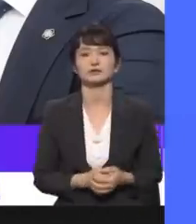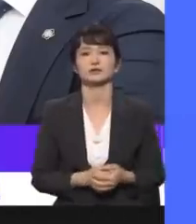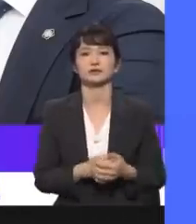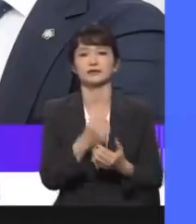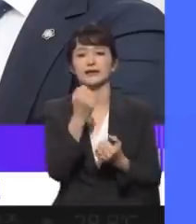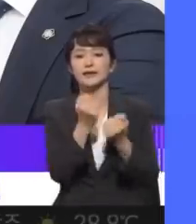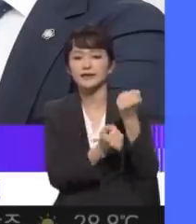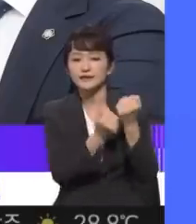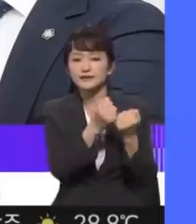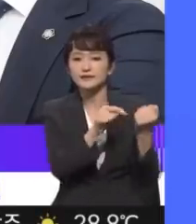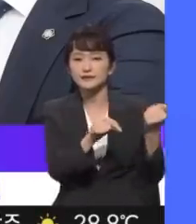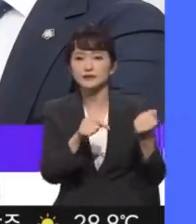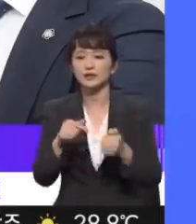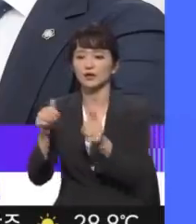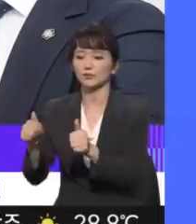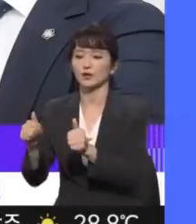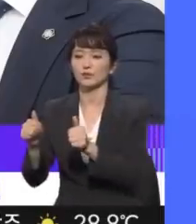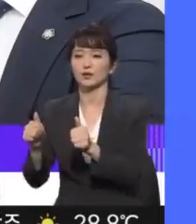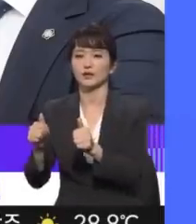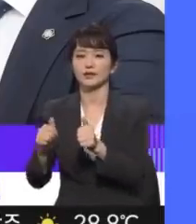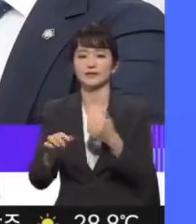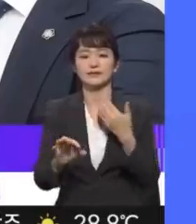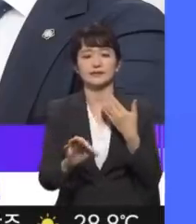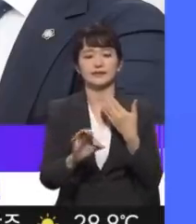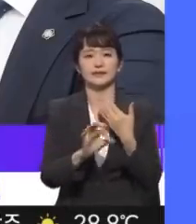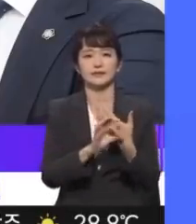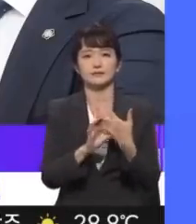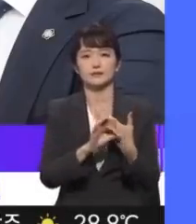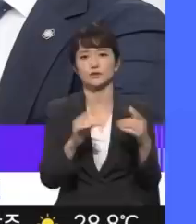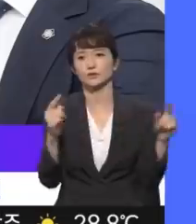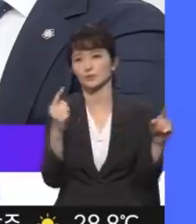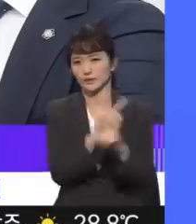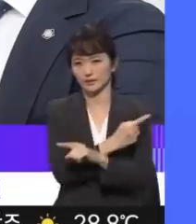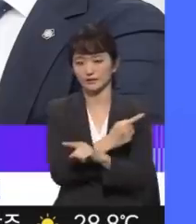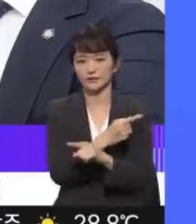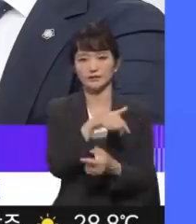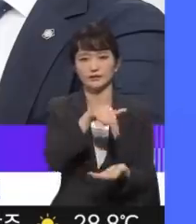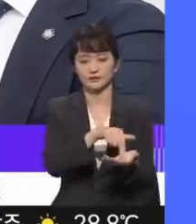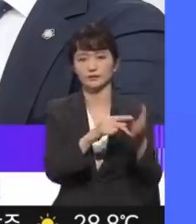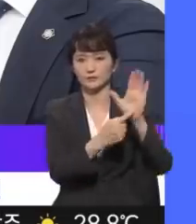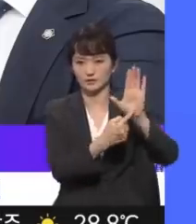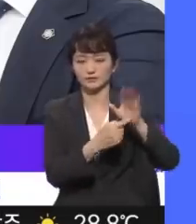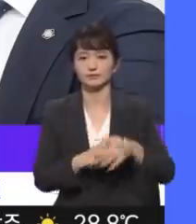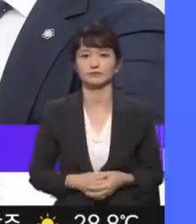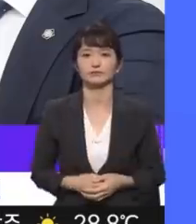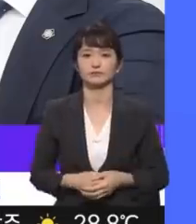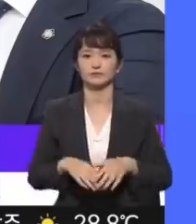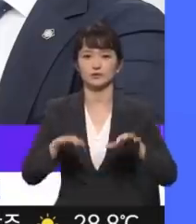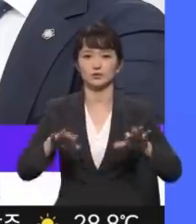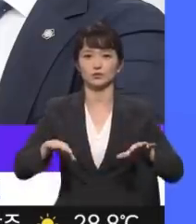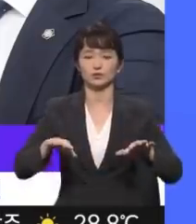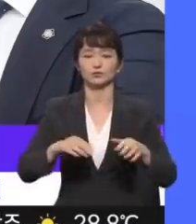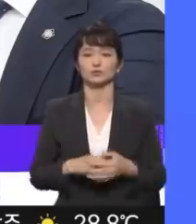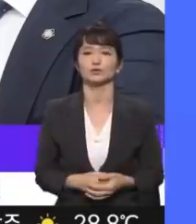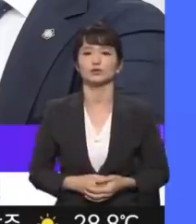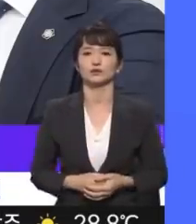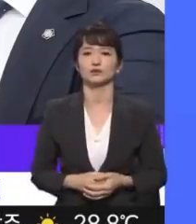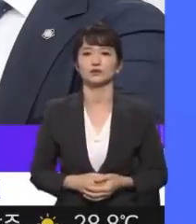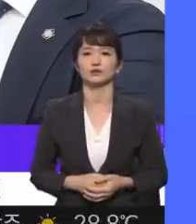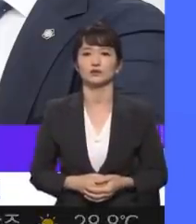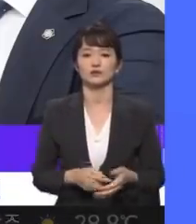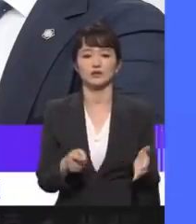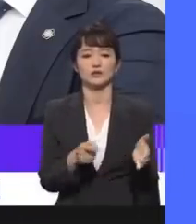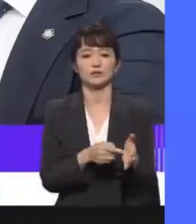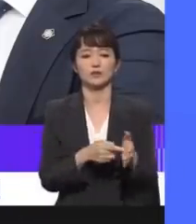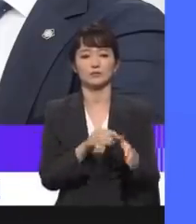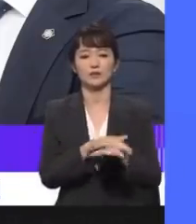법원이 이므로 뒤집었다 라는 입장을 냈습니다 어우 오늘 이해 신청을 했다고 했습니다 그 내가 가처분 신청이